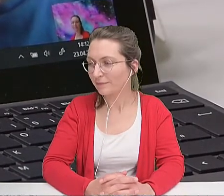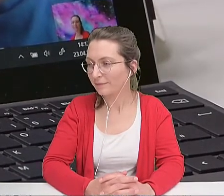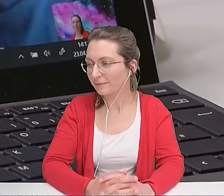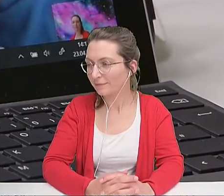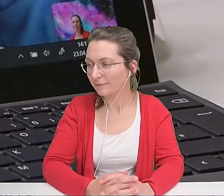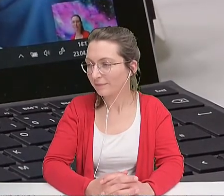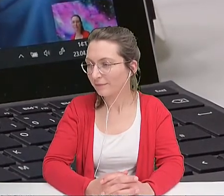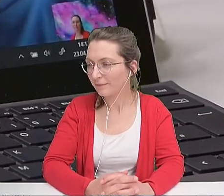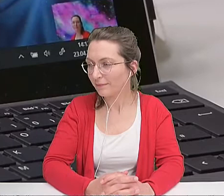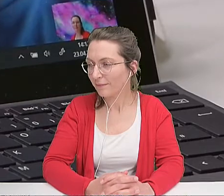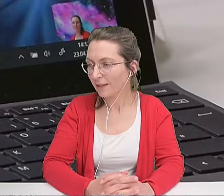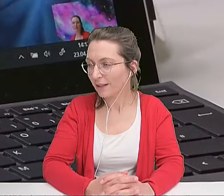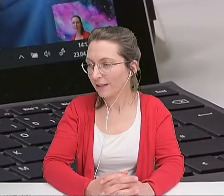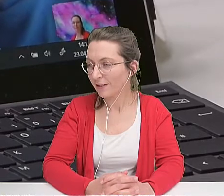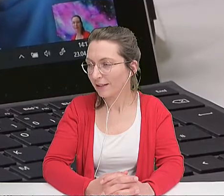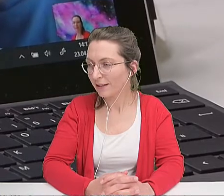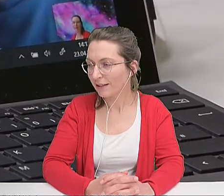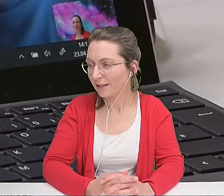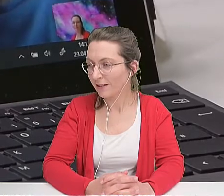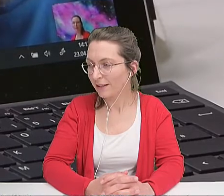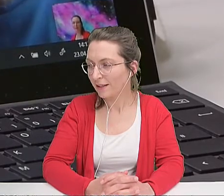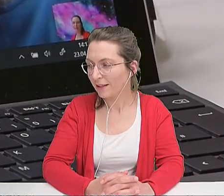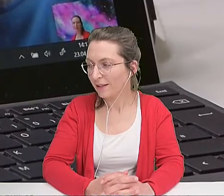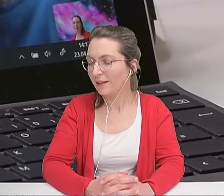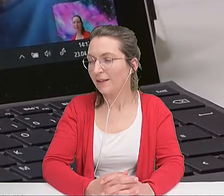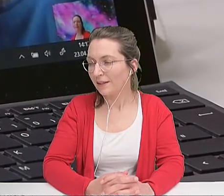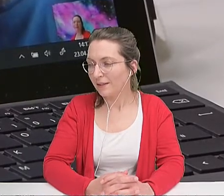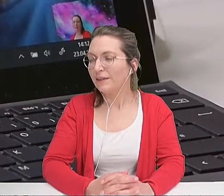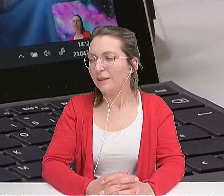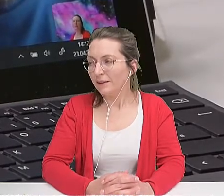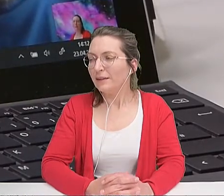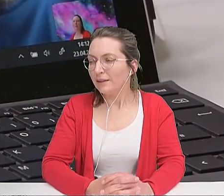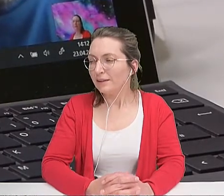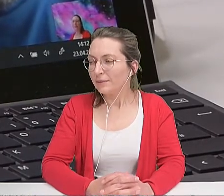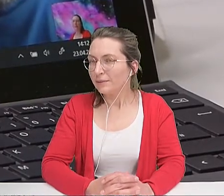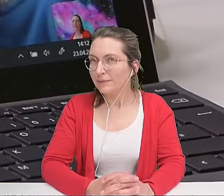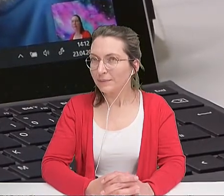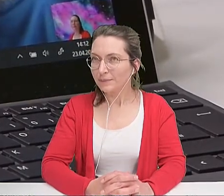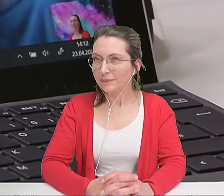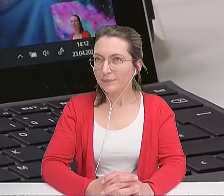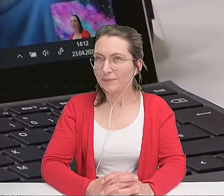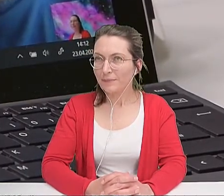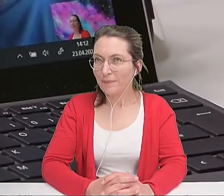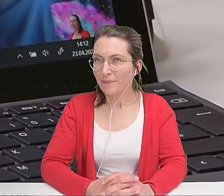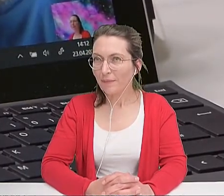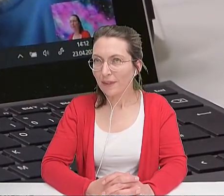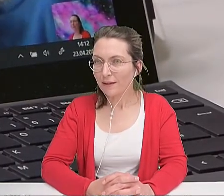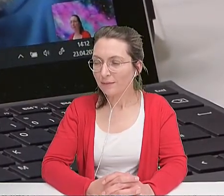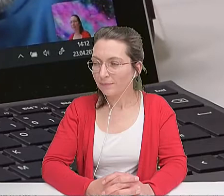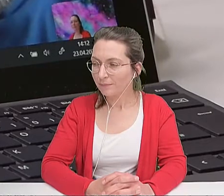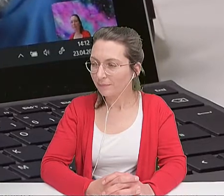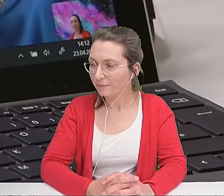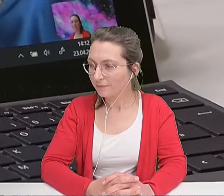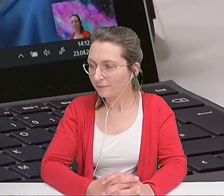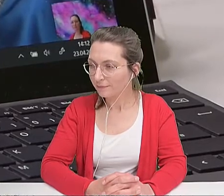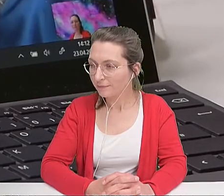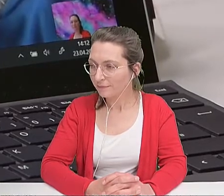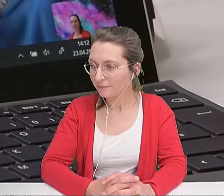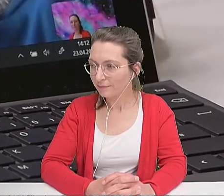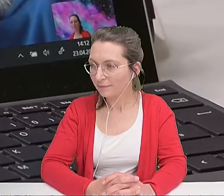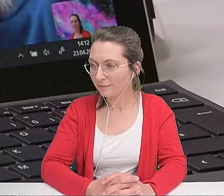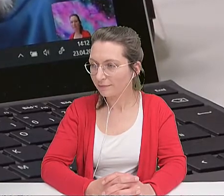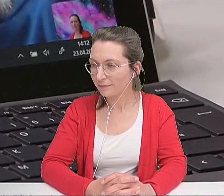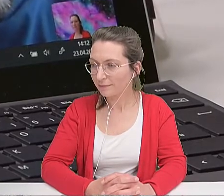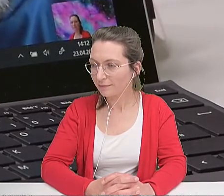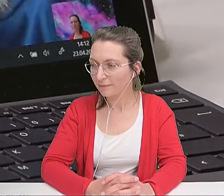Mhm. Wir hatten ja gerade die MINT-Allianz, oder du hattest gerade die MINT-Allianz erwähnt. Und da die